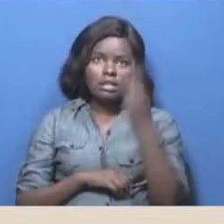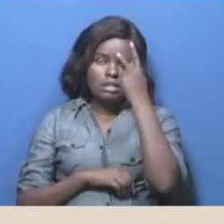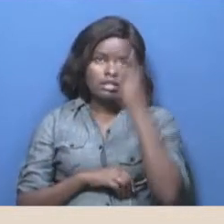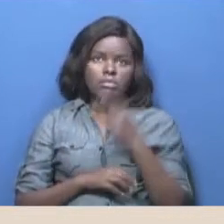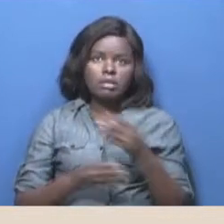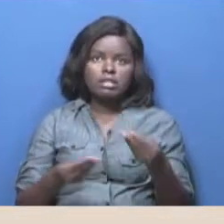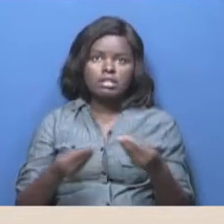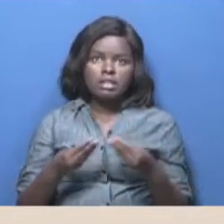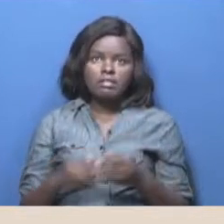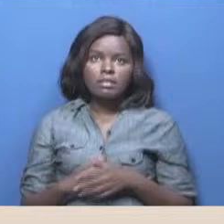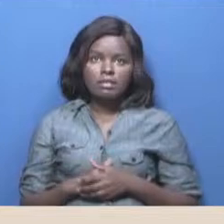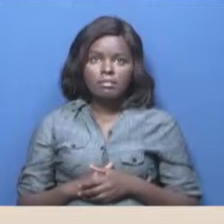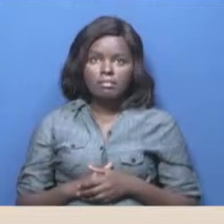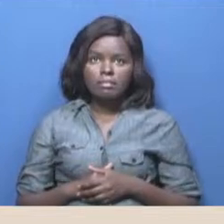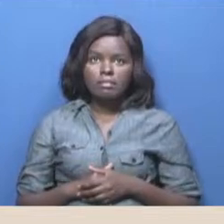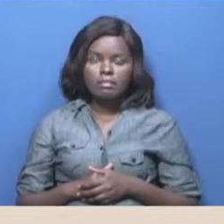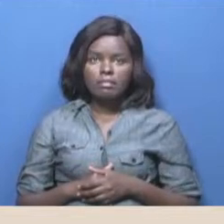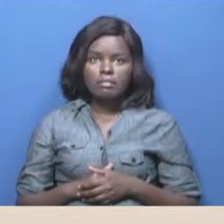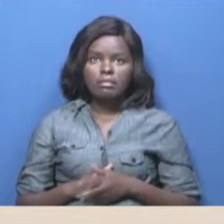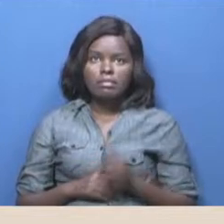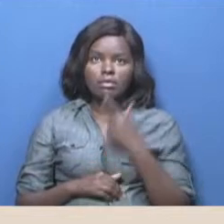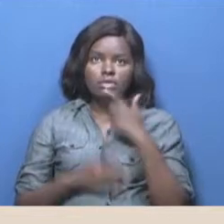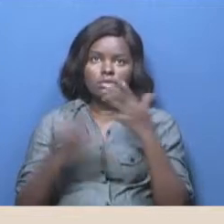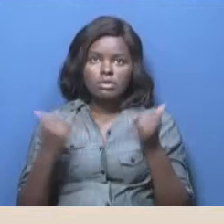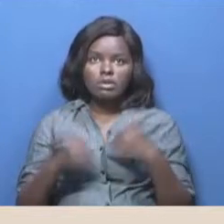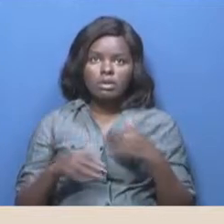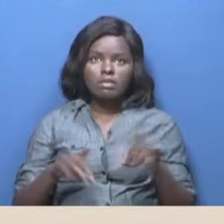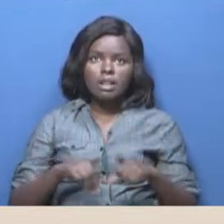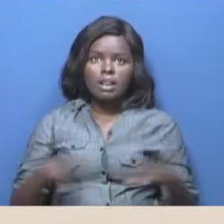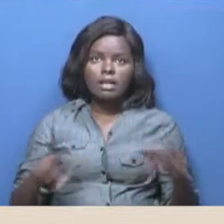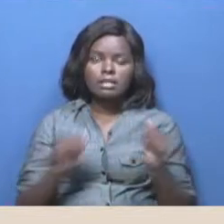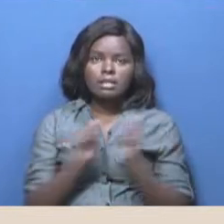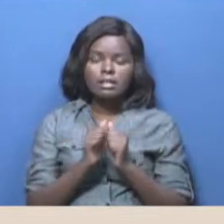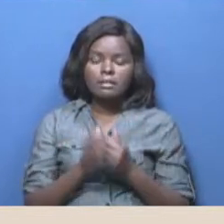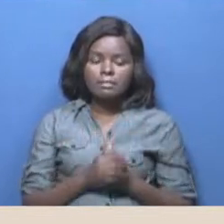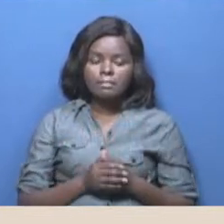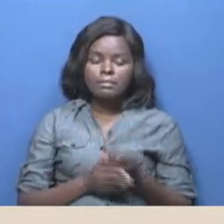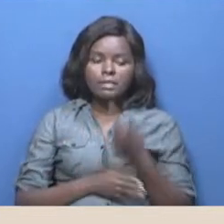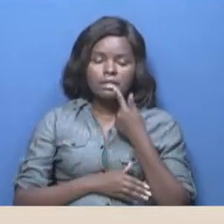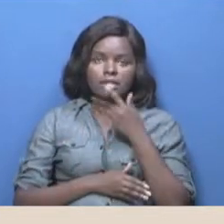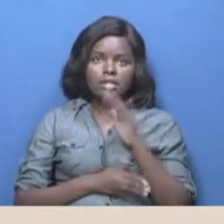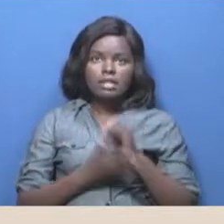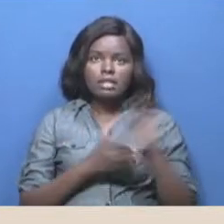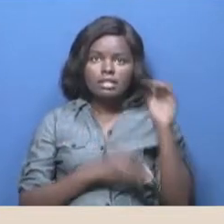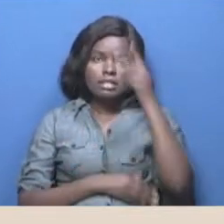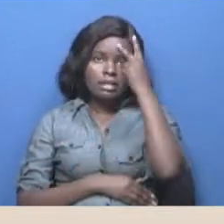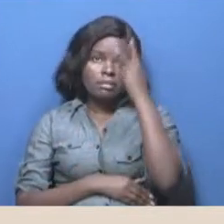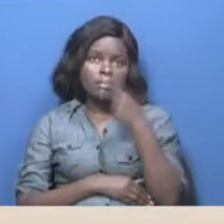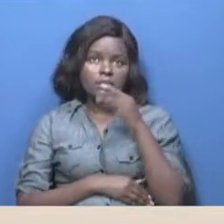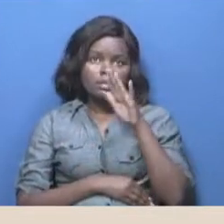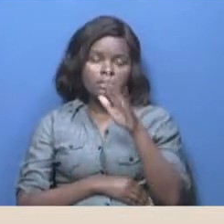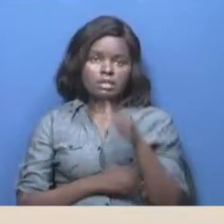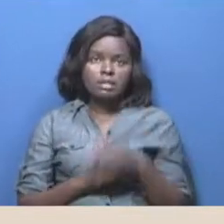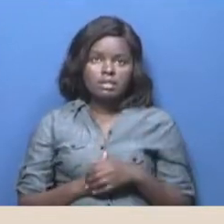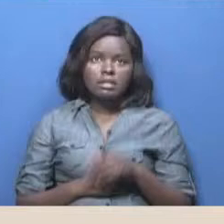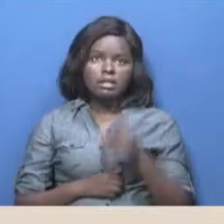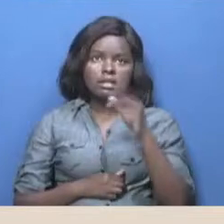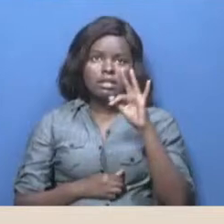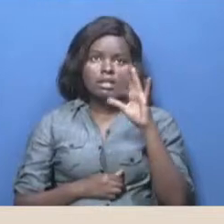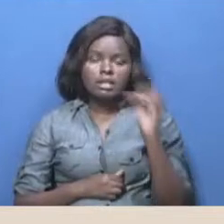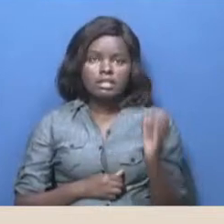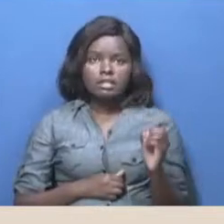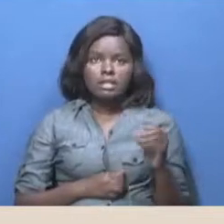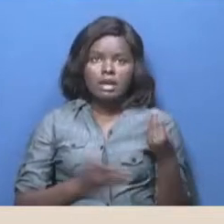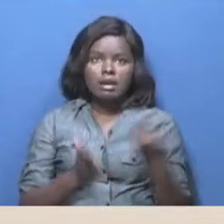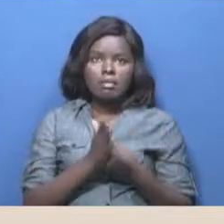agĩtũnengera, koguo tha ici twĩna mĩgũnda 10. Maroiga atĩ mahoire aciari ao ciringi 30,